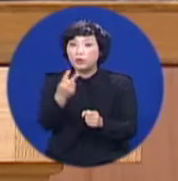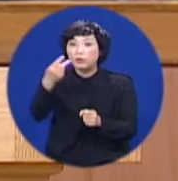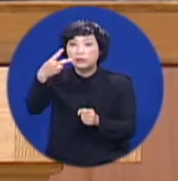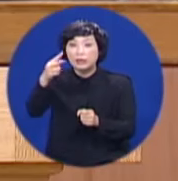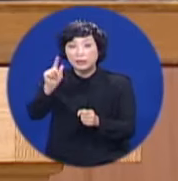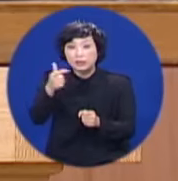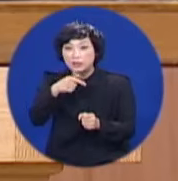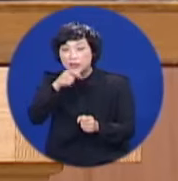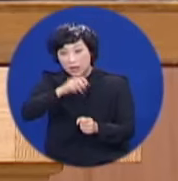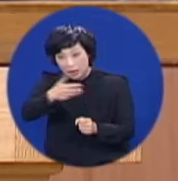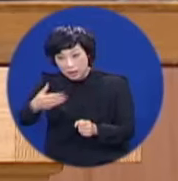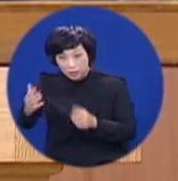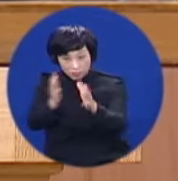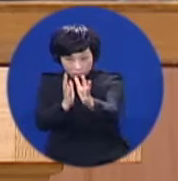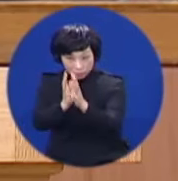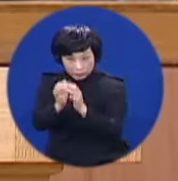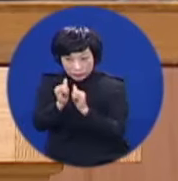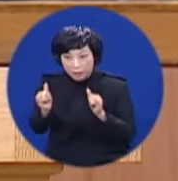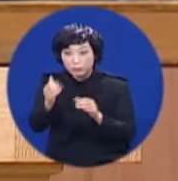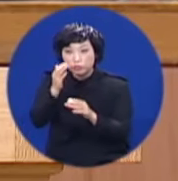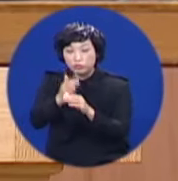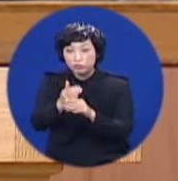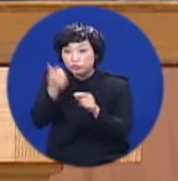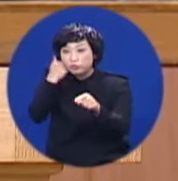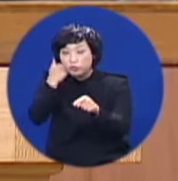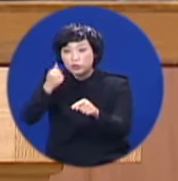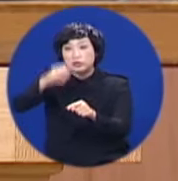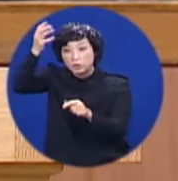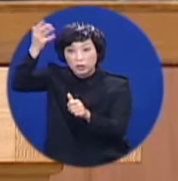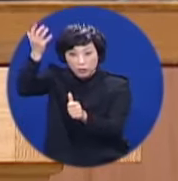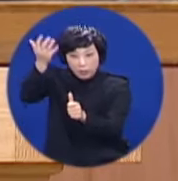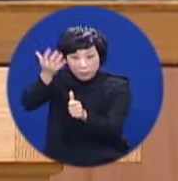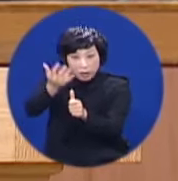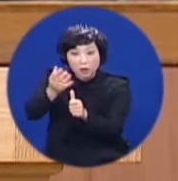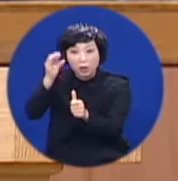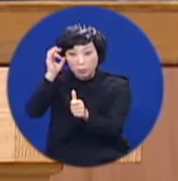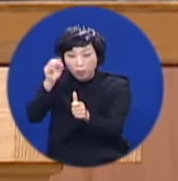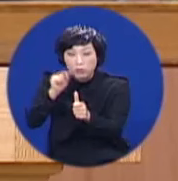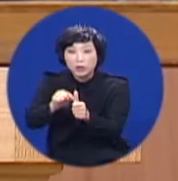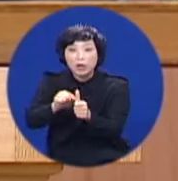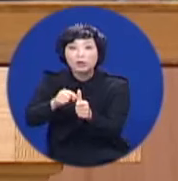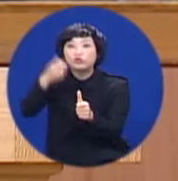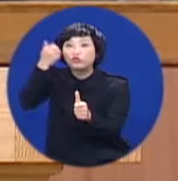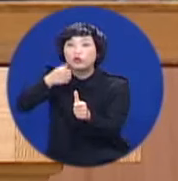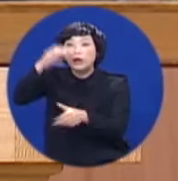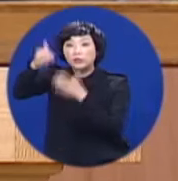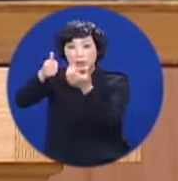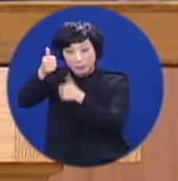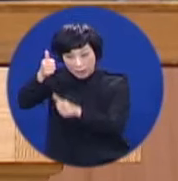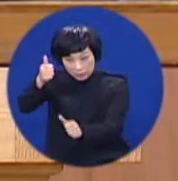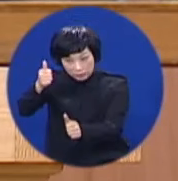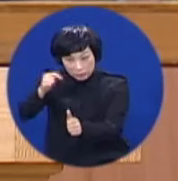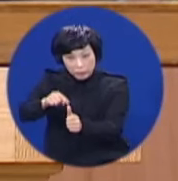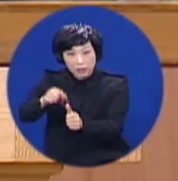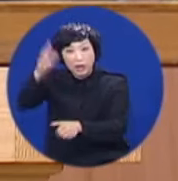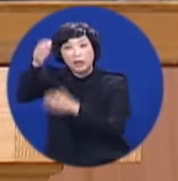성령이 임하는 자가 있거든 그가 하나님의 아들이요